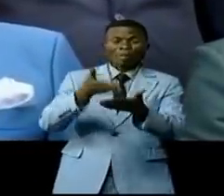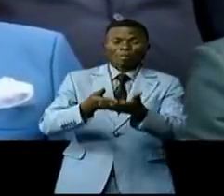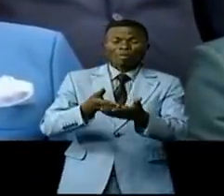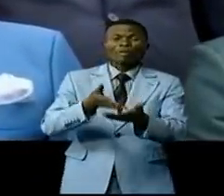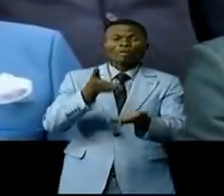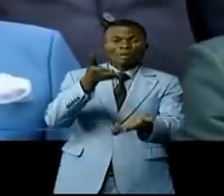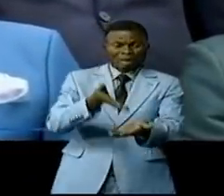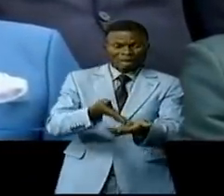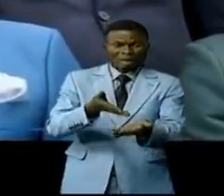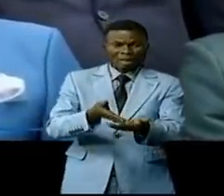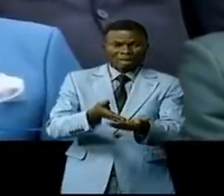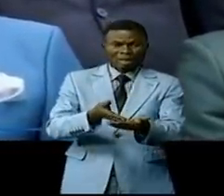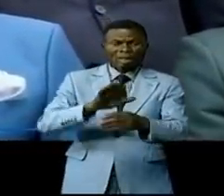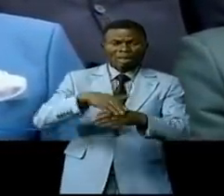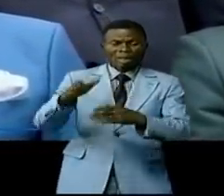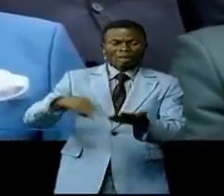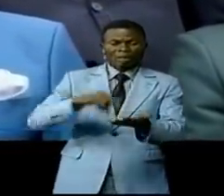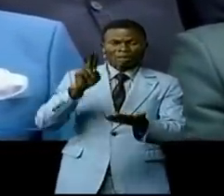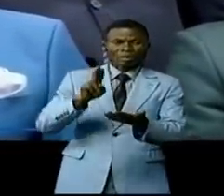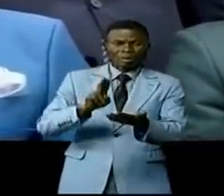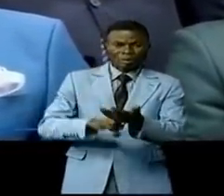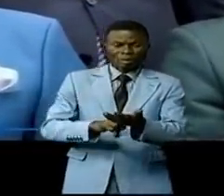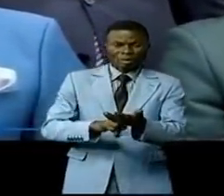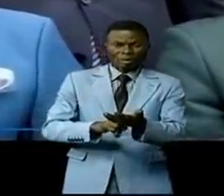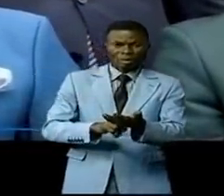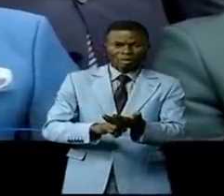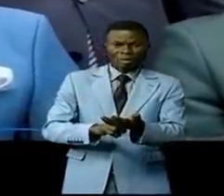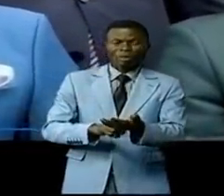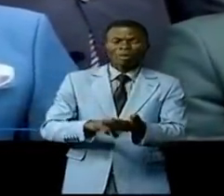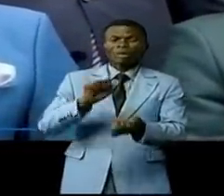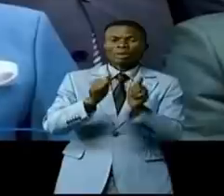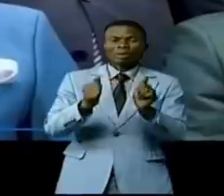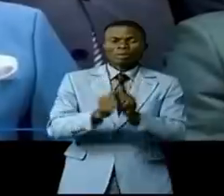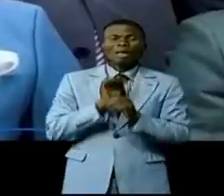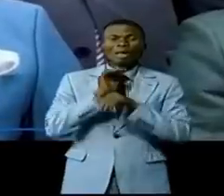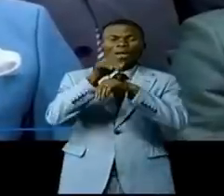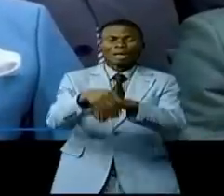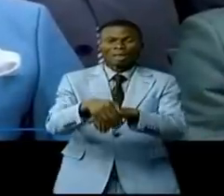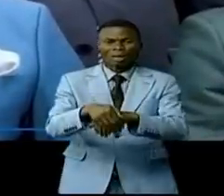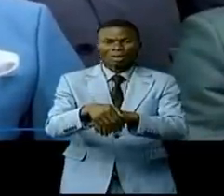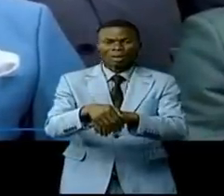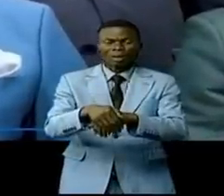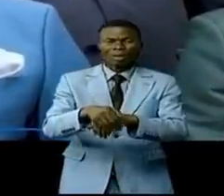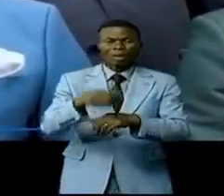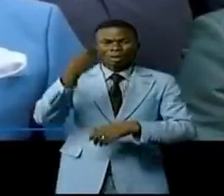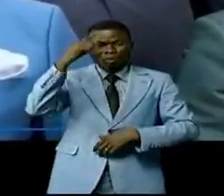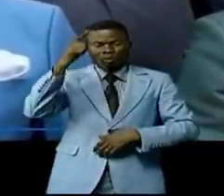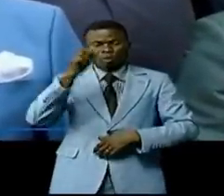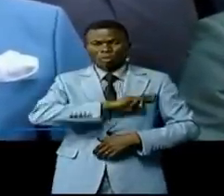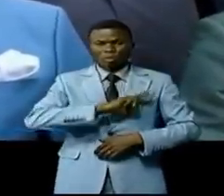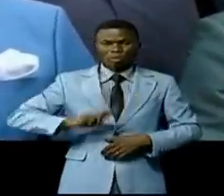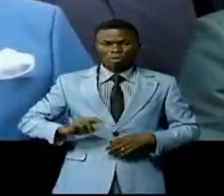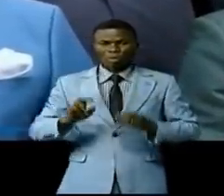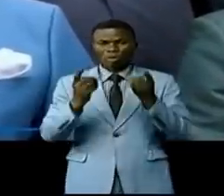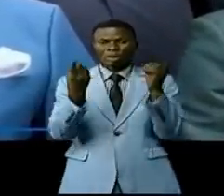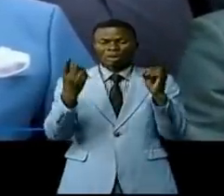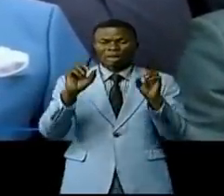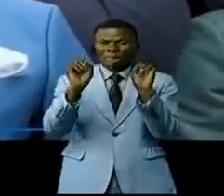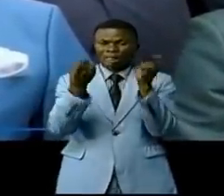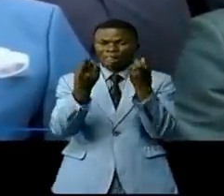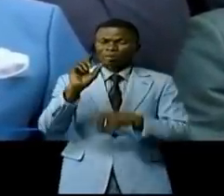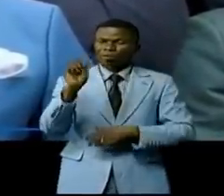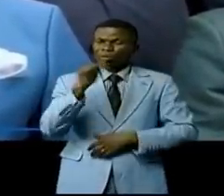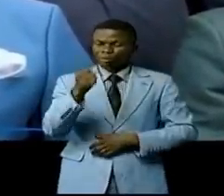avez la preuve, hein. Après la signature de l'avenant, ça signifie que c'est l'engagement non seulement de la RDC, c'est l'engagement aussi